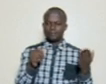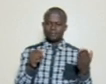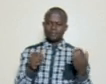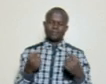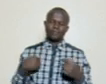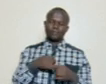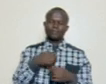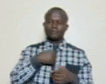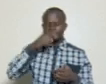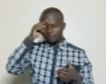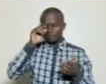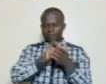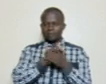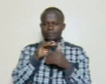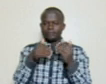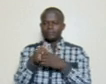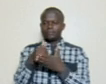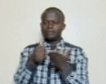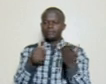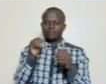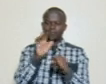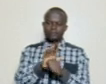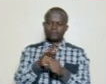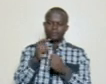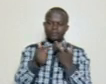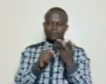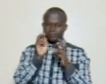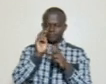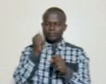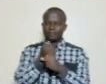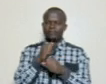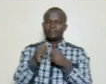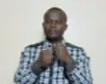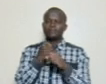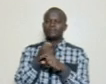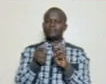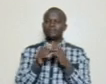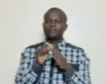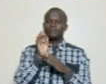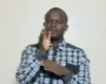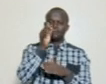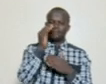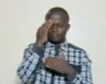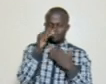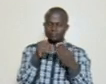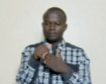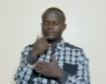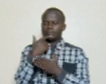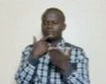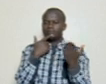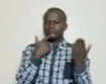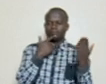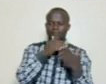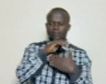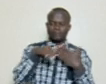tufite icyizere ko ibyinshi bazabona bikorwa muri uyu mwaka ndetse n'ukurikiye kugira ngo ahantu hose